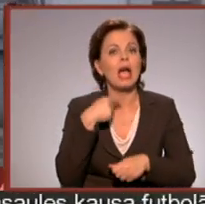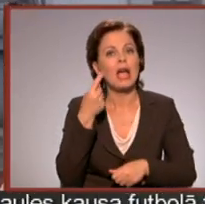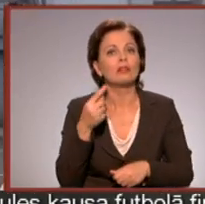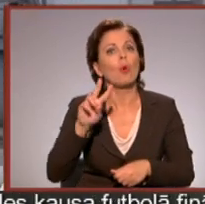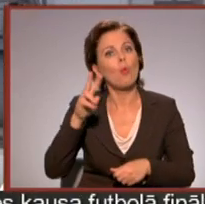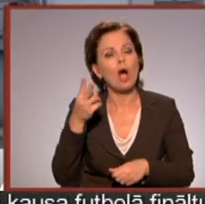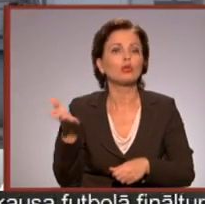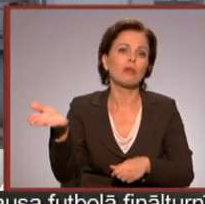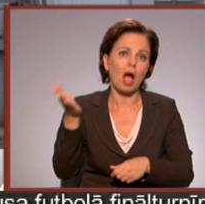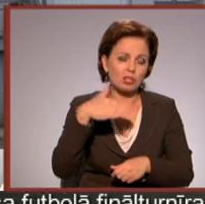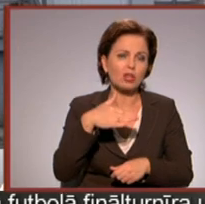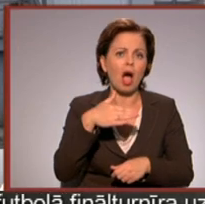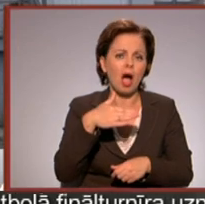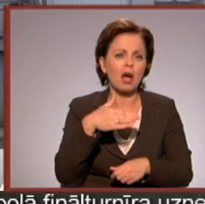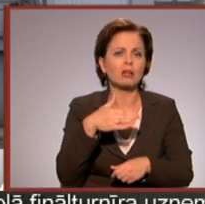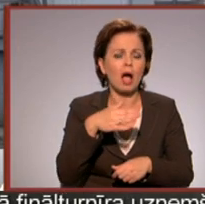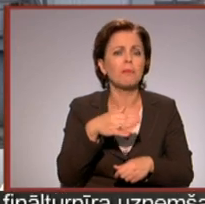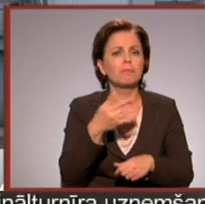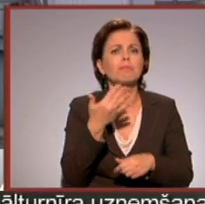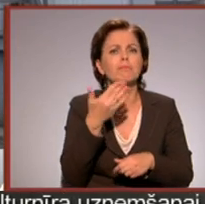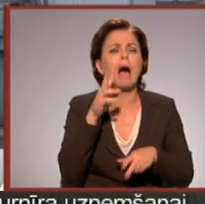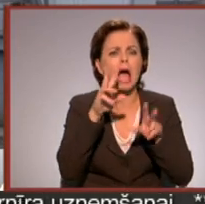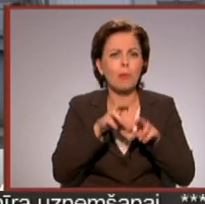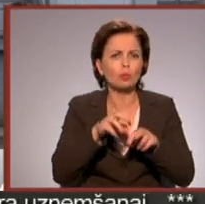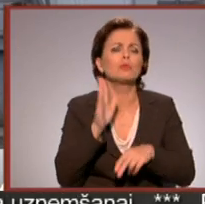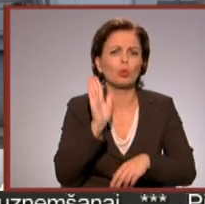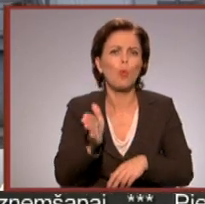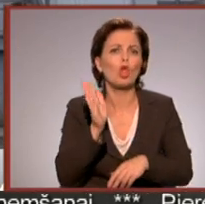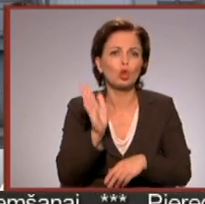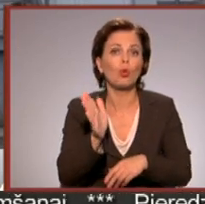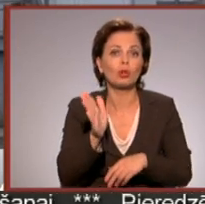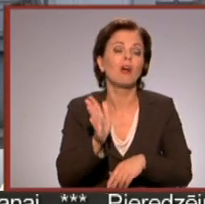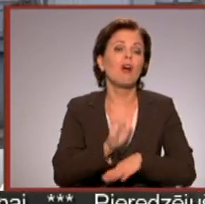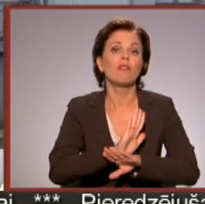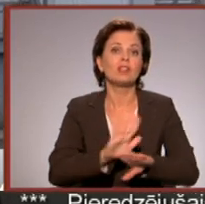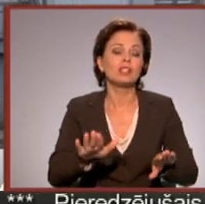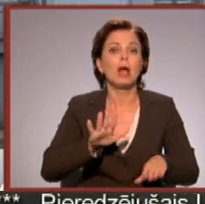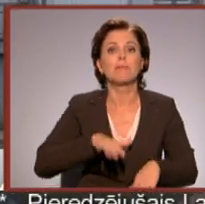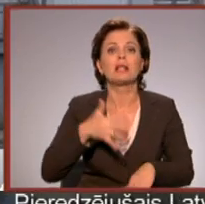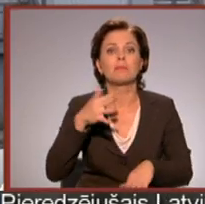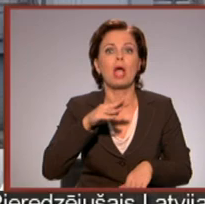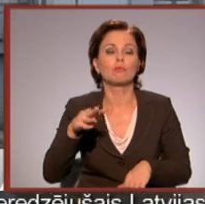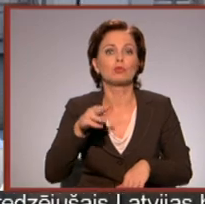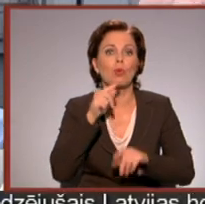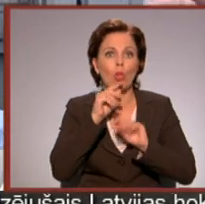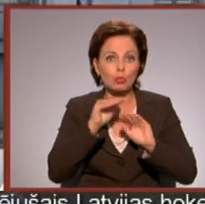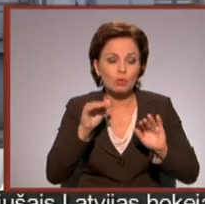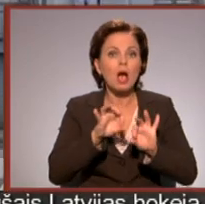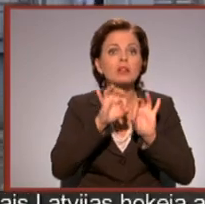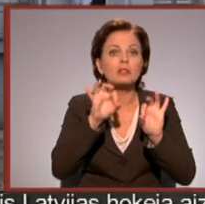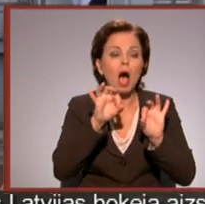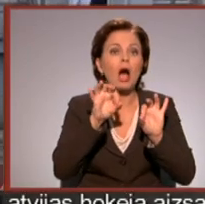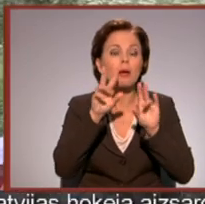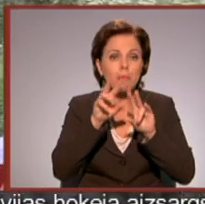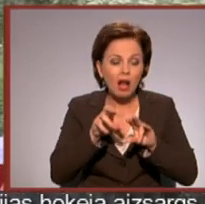otru mērījumu. Viņš saka, šas budu. Tas bija smilzes piecas, kad noklusa un kas sāka jau meklēt un skatīties, kas